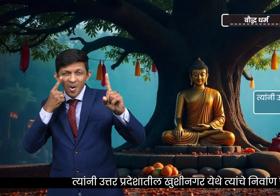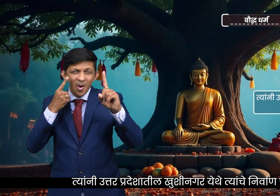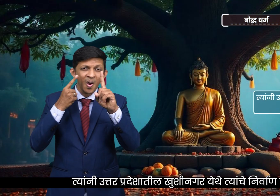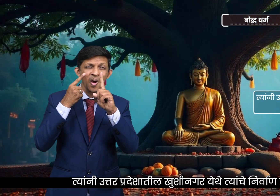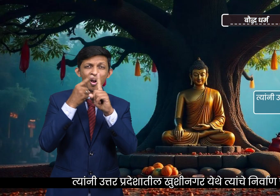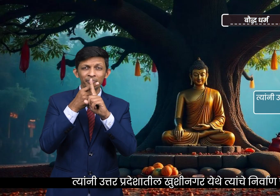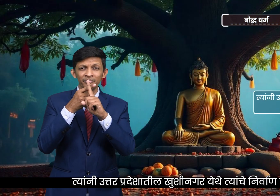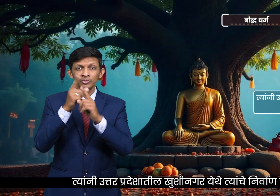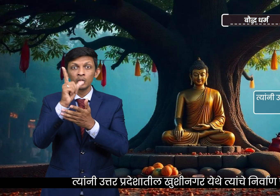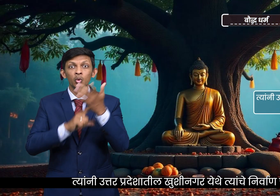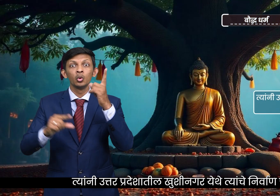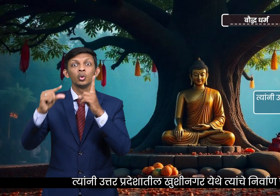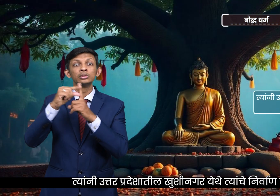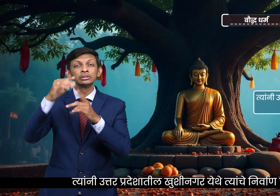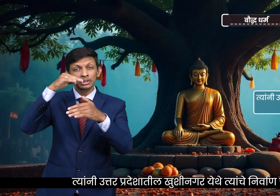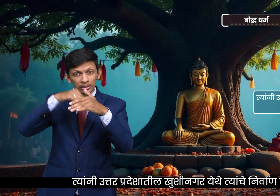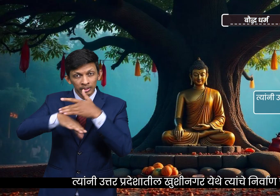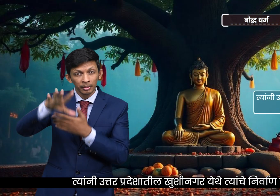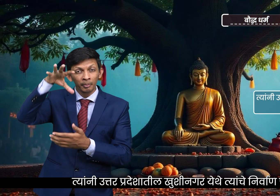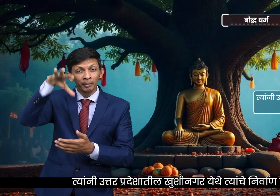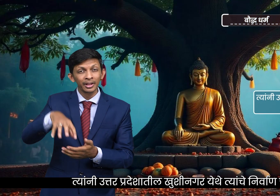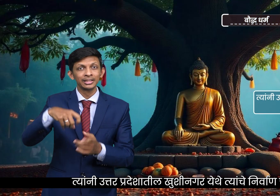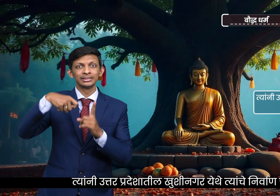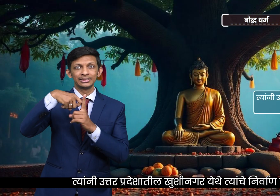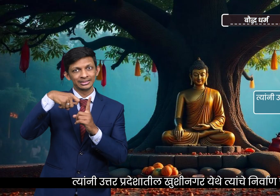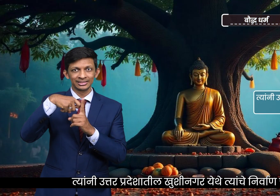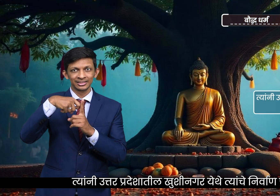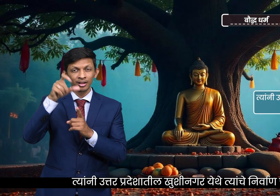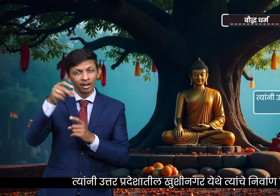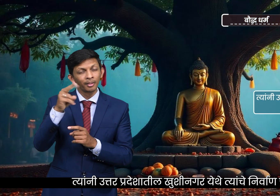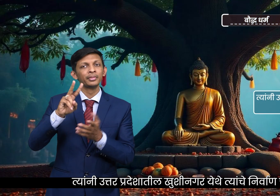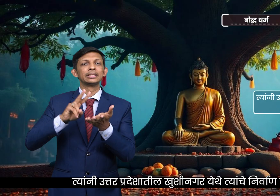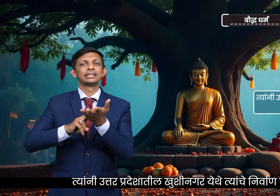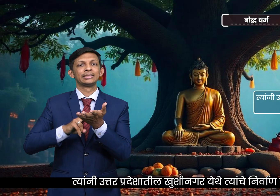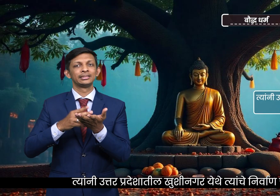प्रदेशातील खुशीनगर येथे त्यांचे निर्वाण प्राप्त केले.